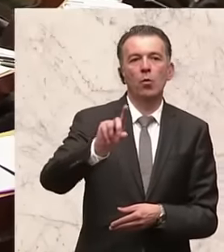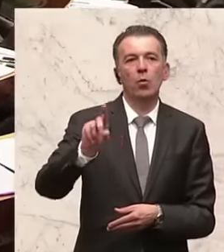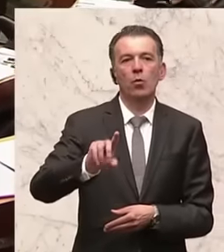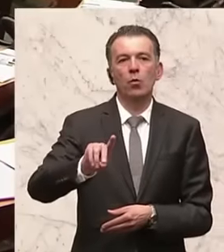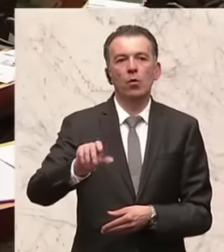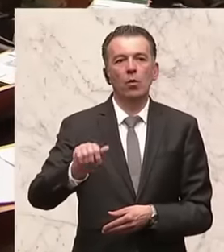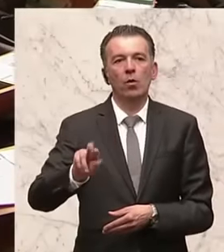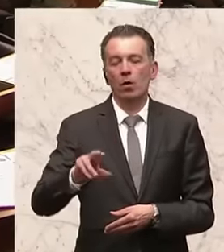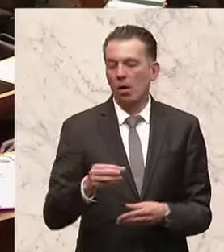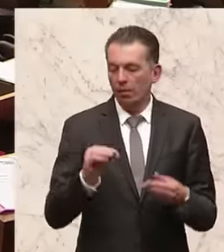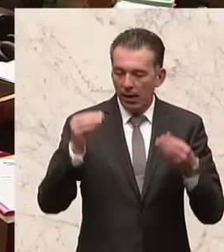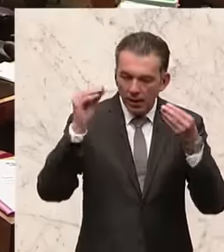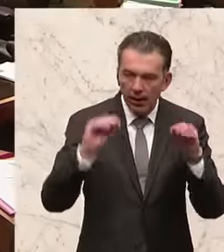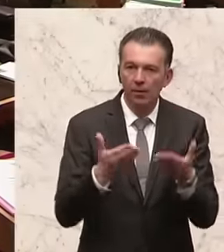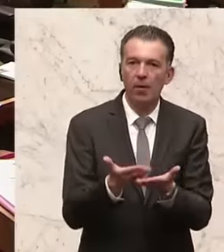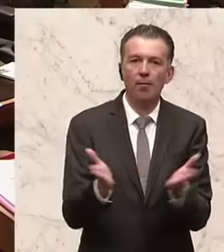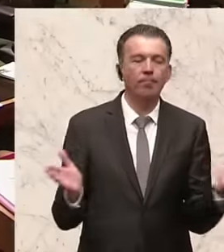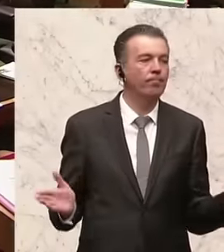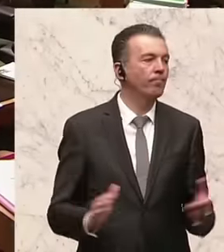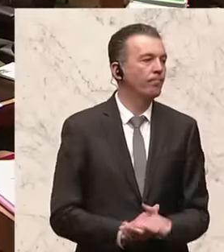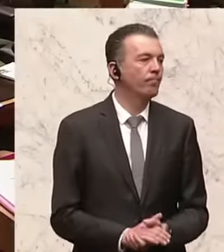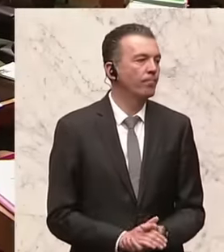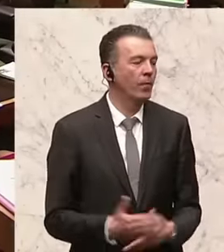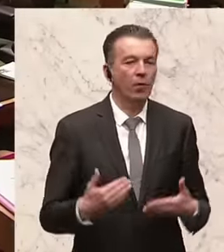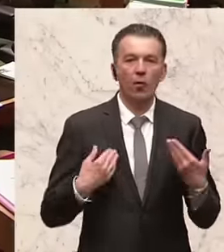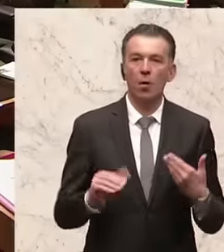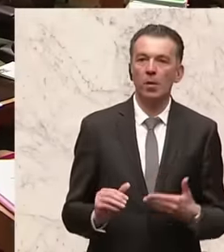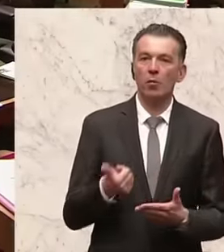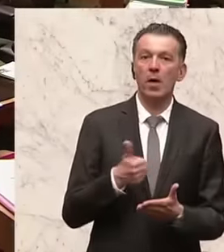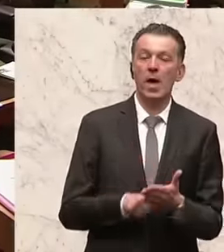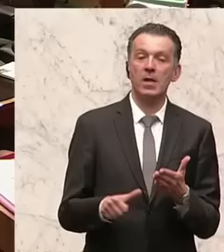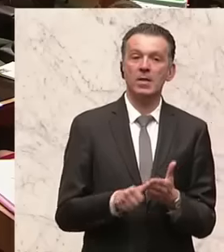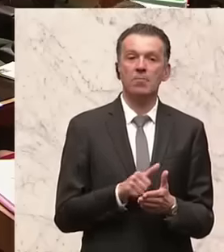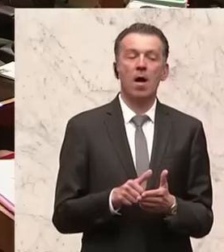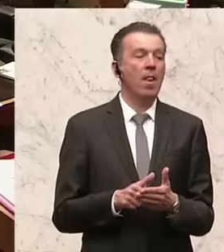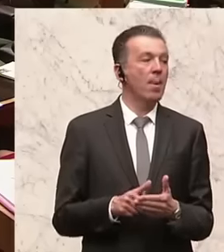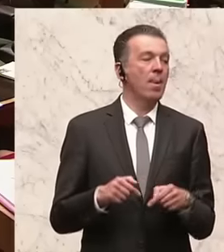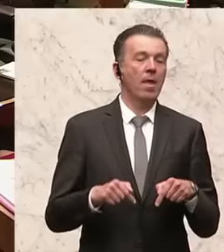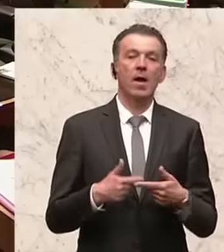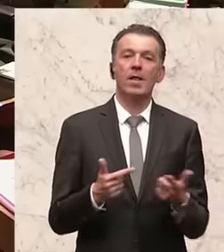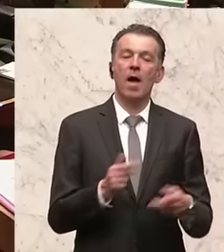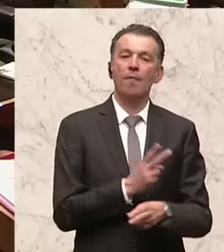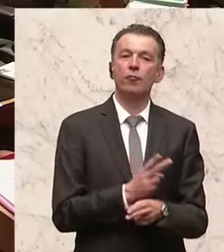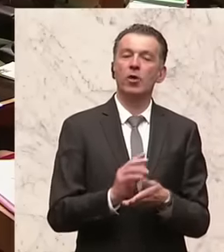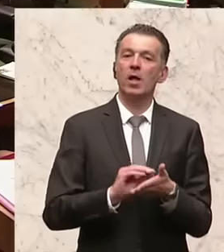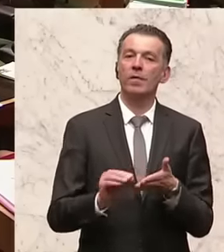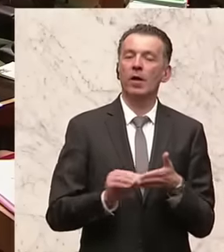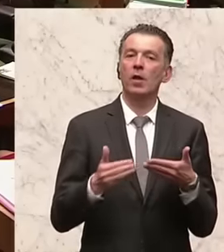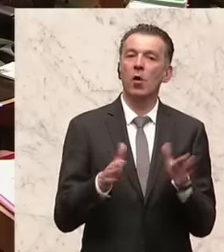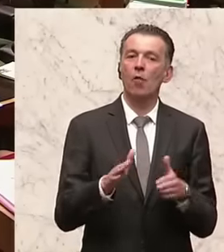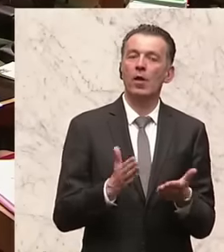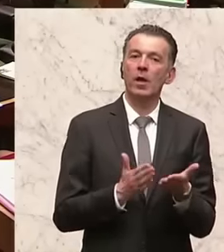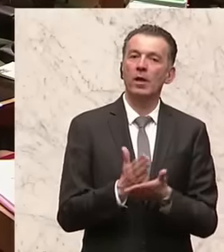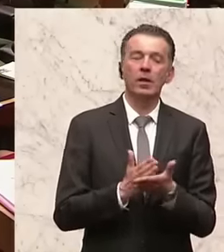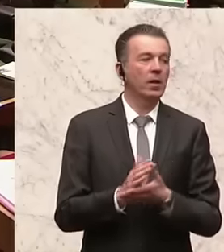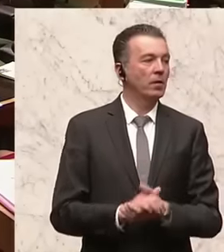Staatssekretärin Muna Duzda von der SPÖ ergreift nun das Wort. Ich freue mich, dass ich erstmals als Staatssekretärin für den öffentlichen Dienst im Bereich des